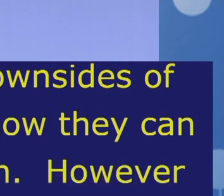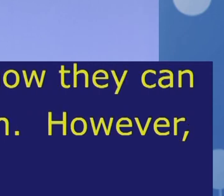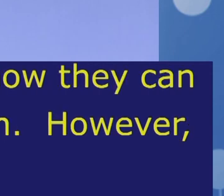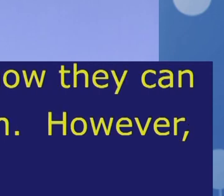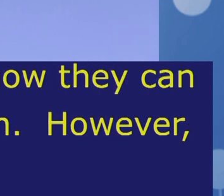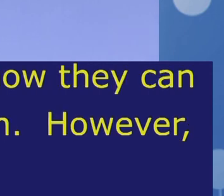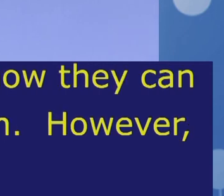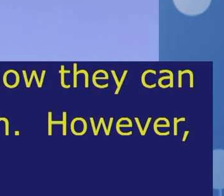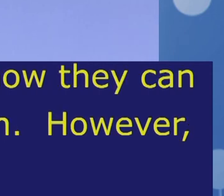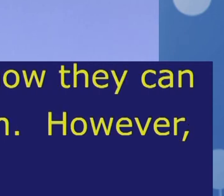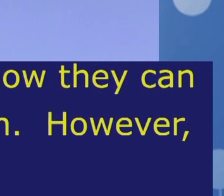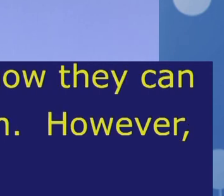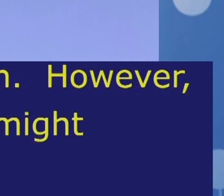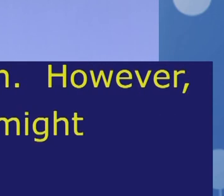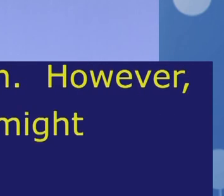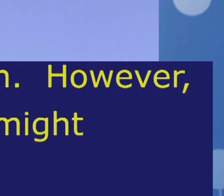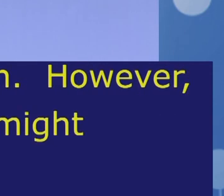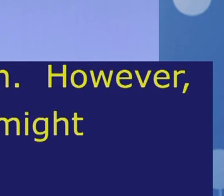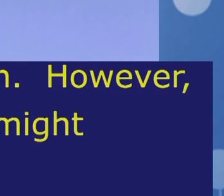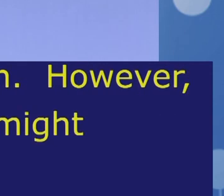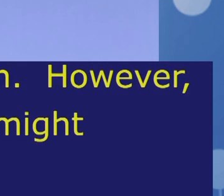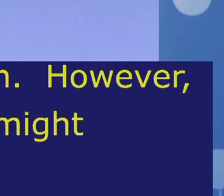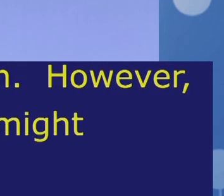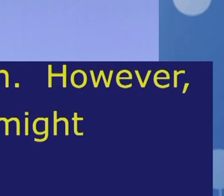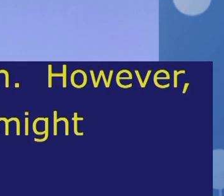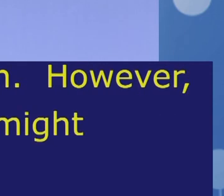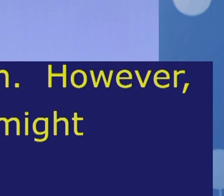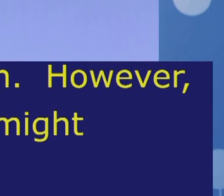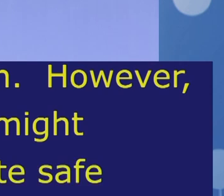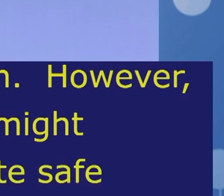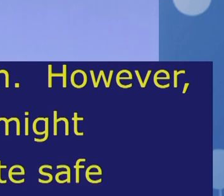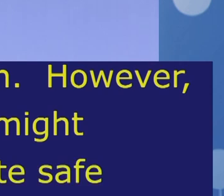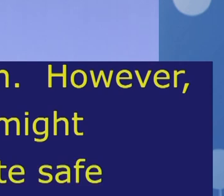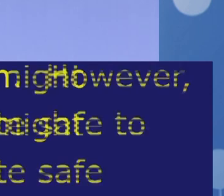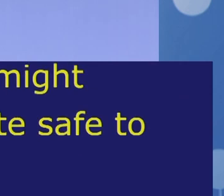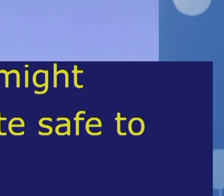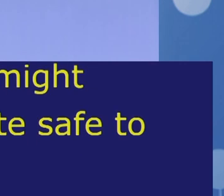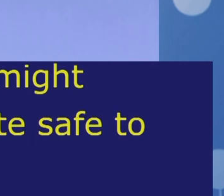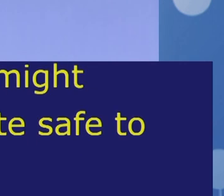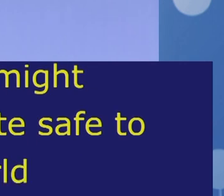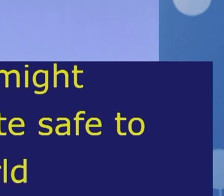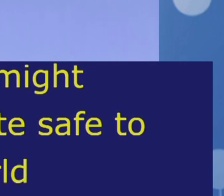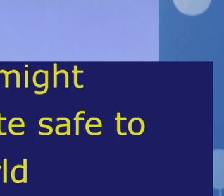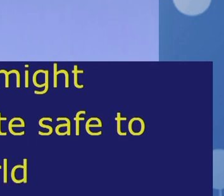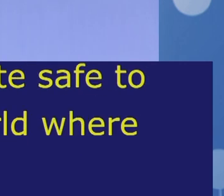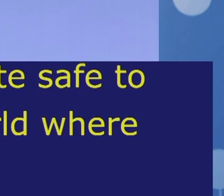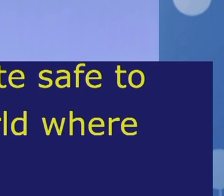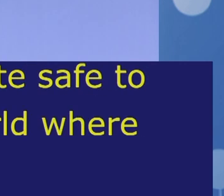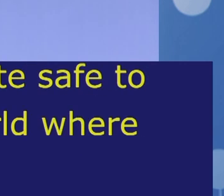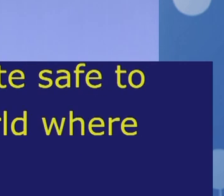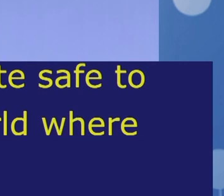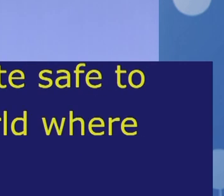занимаемся компьютерными интернет-технологиями, я их обожаю. И так на самом деле я замечаю